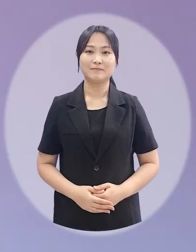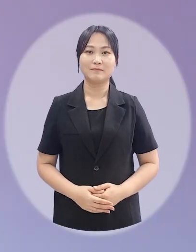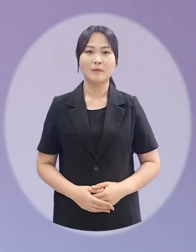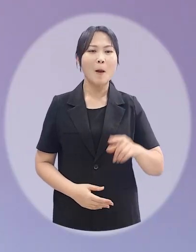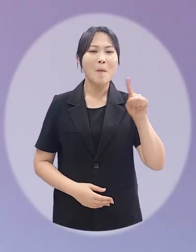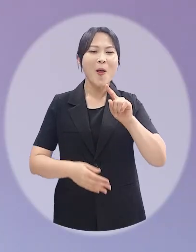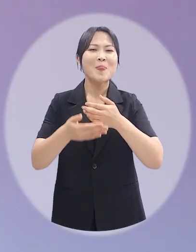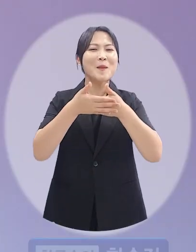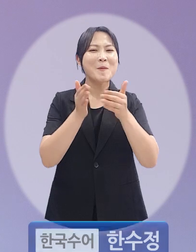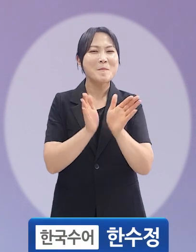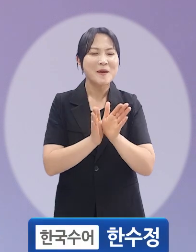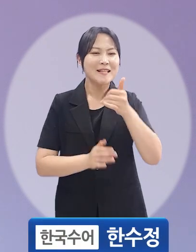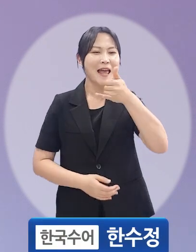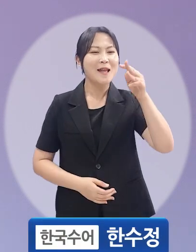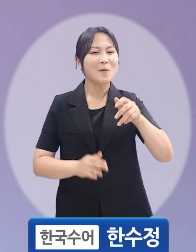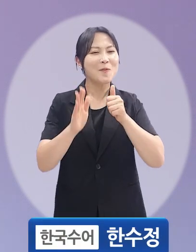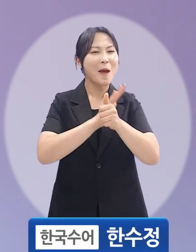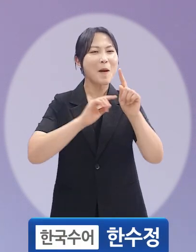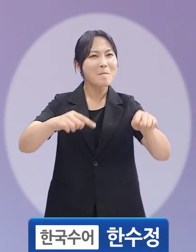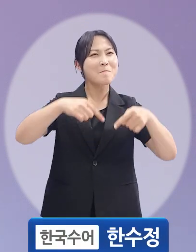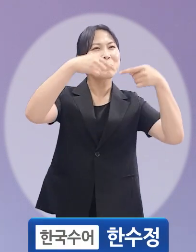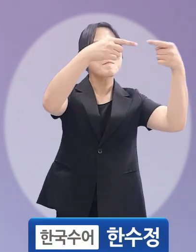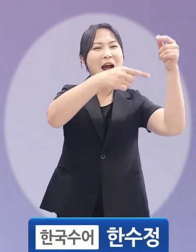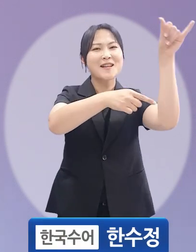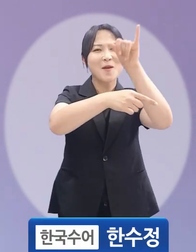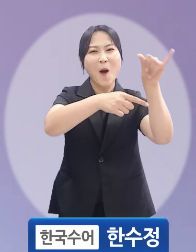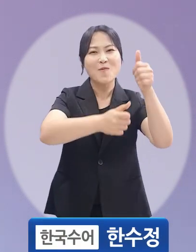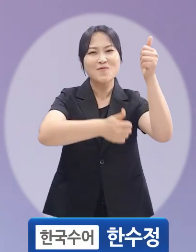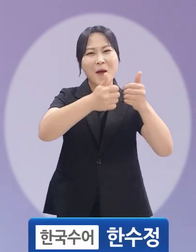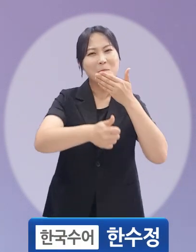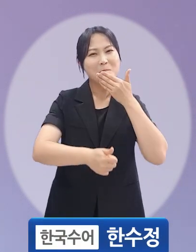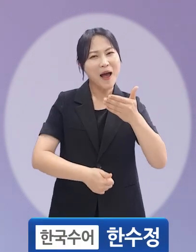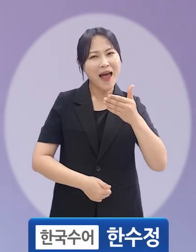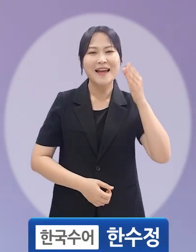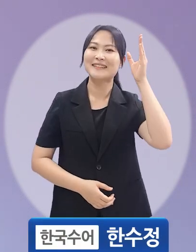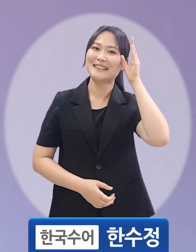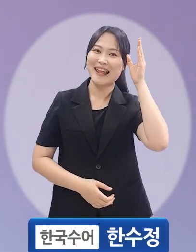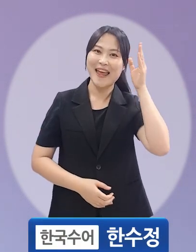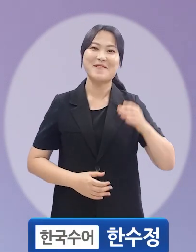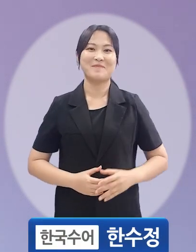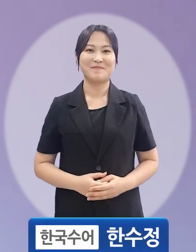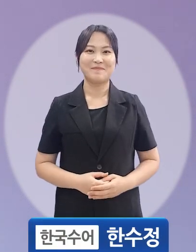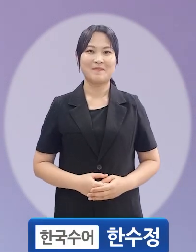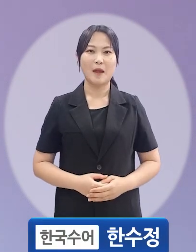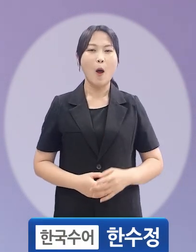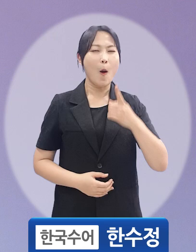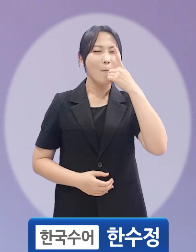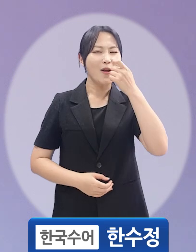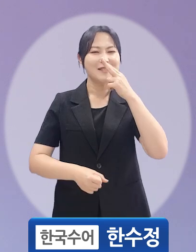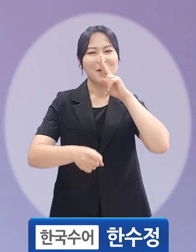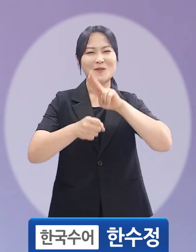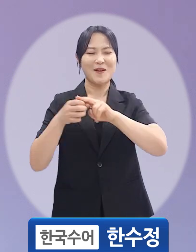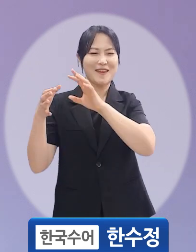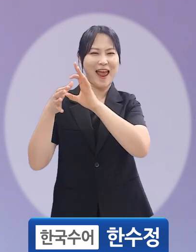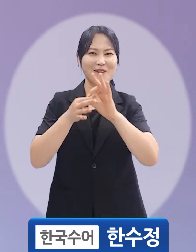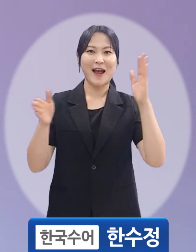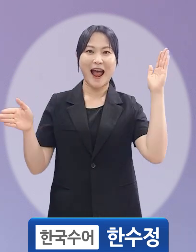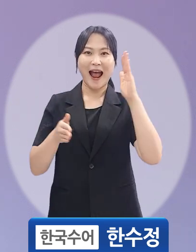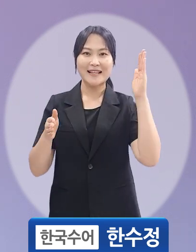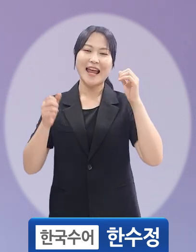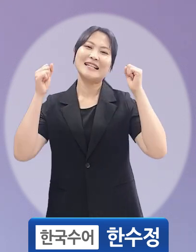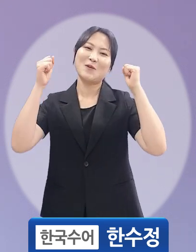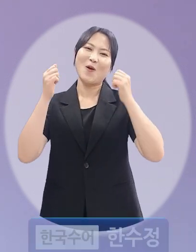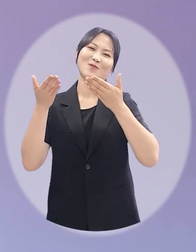어떤 팀이 세종시를 대표해 전국 학교 스포츠 클럽 축전에 나가게 될지도 기대되는데요. 멋진 도전을 이어가는 학생들에게